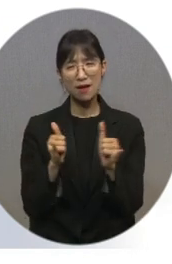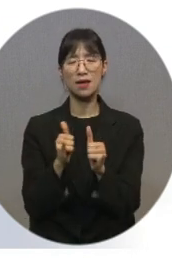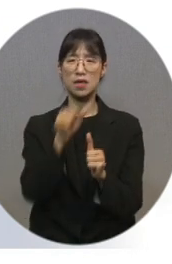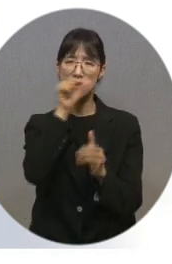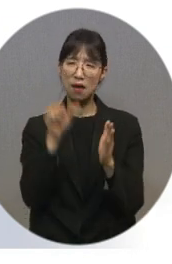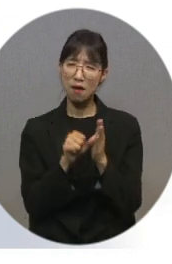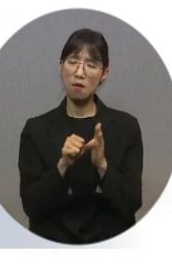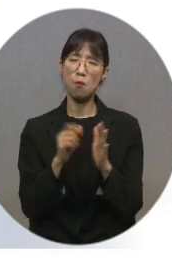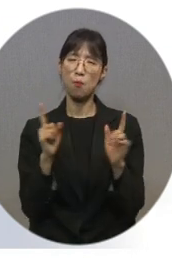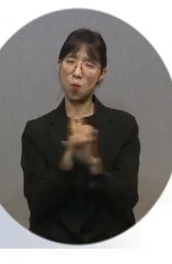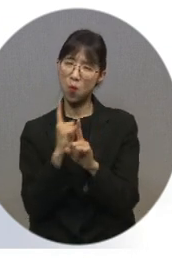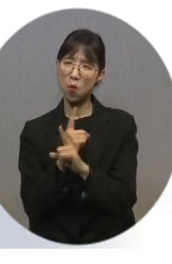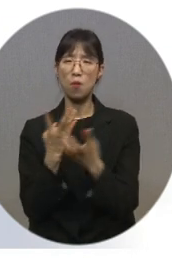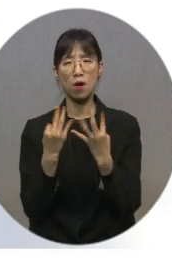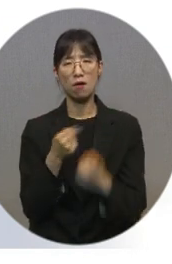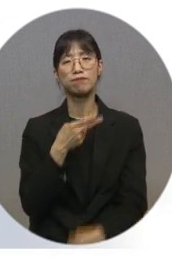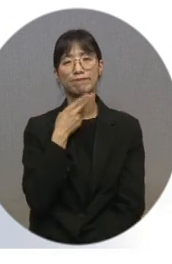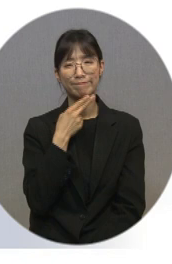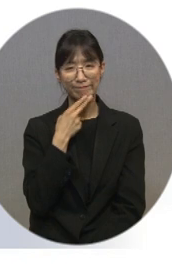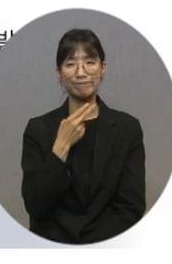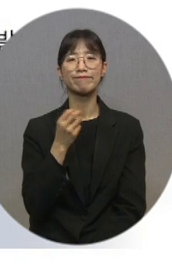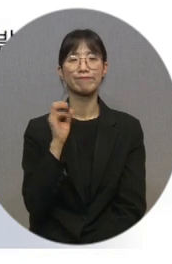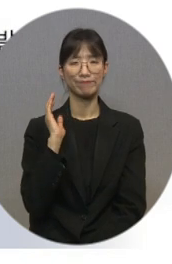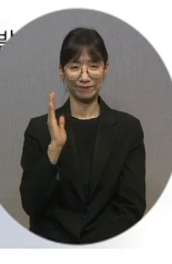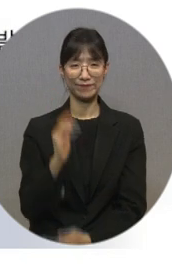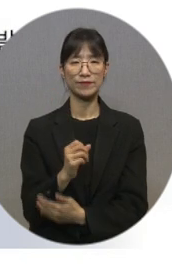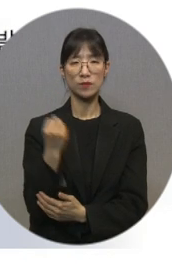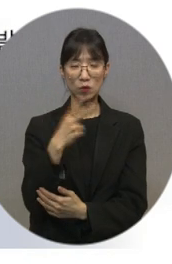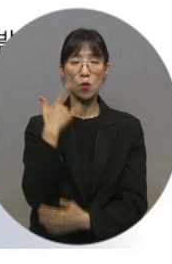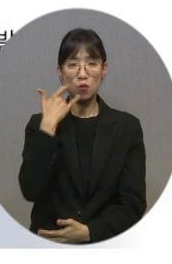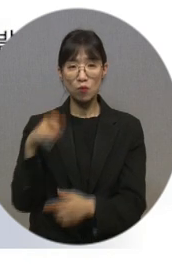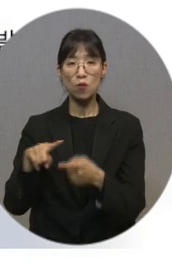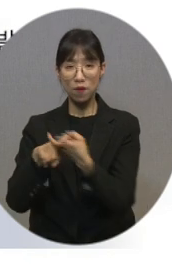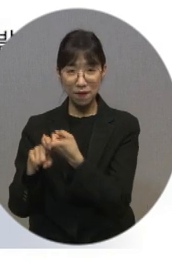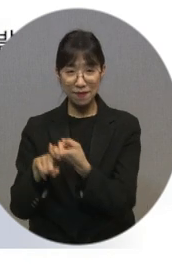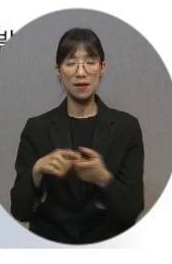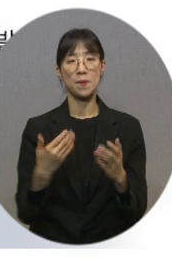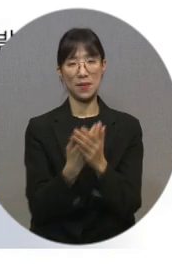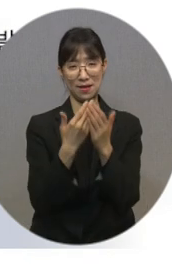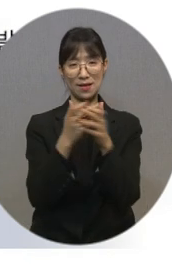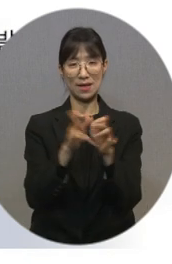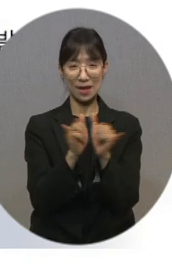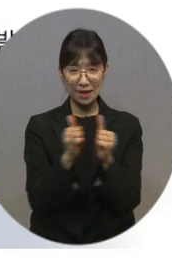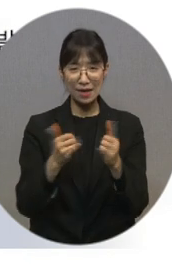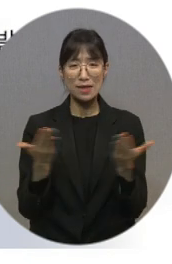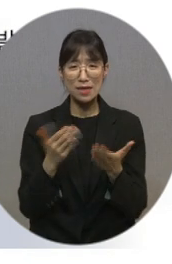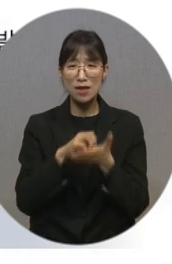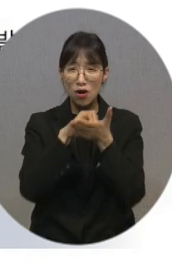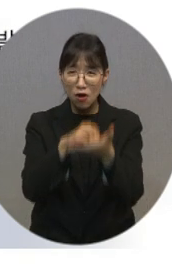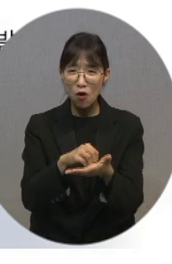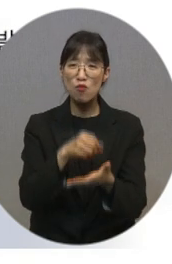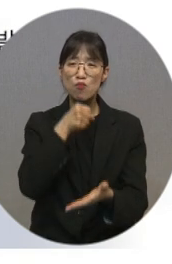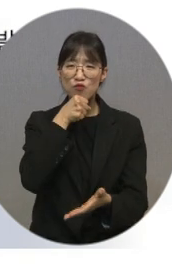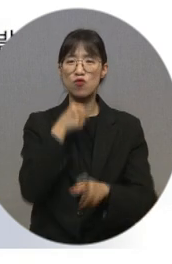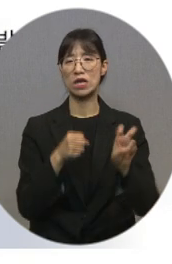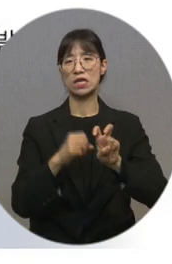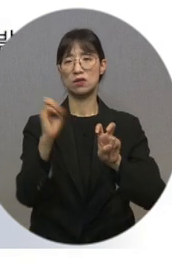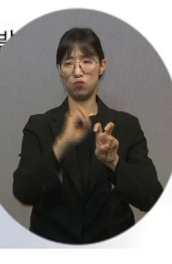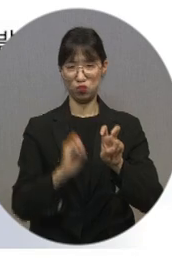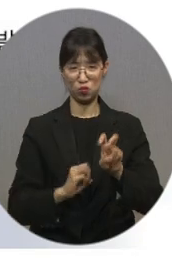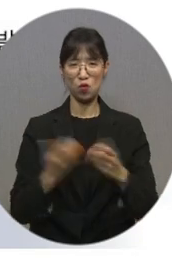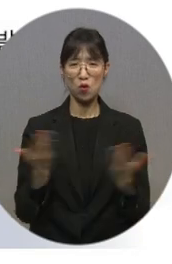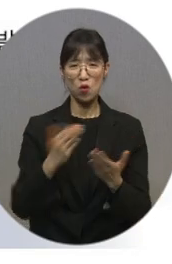변화시키지는 못했다고 지적 합니다 특히 부모연대는 발달장애의 취업률은 20%